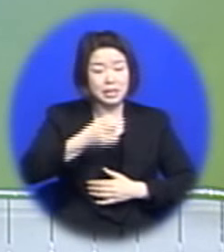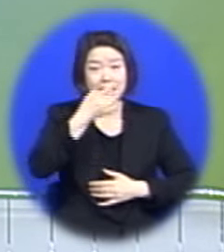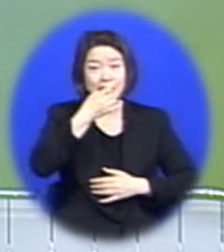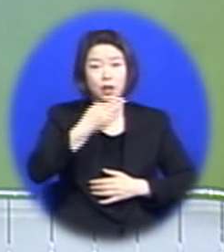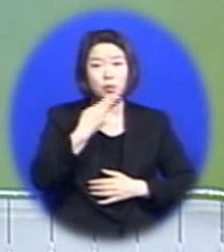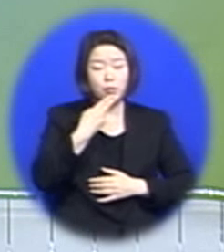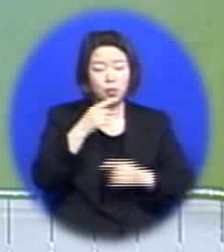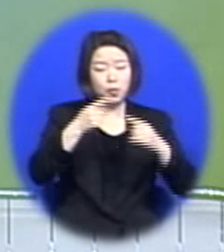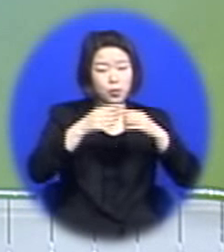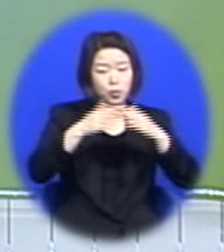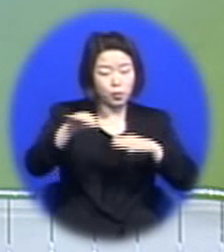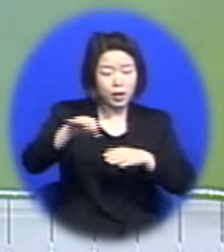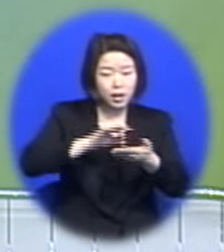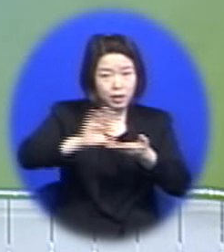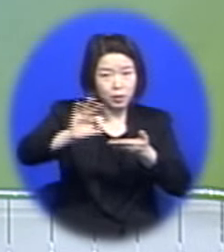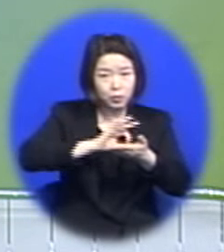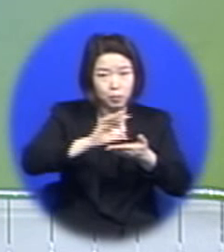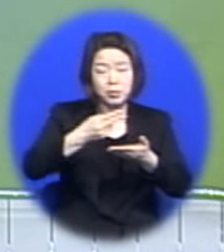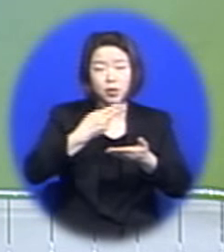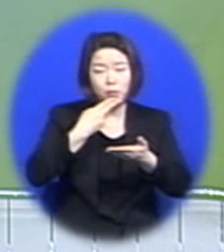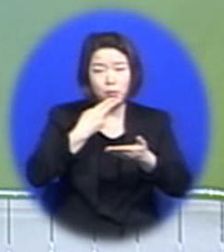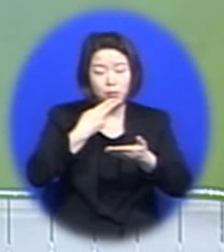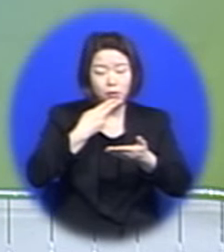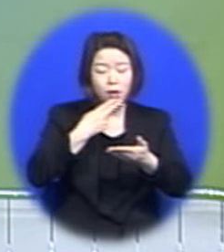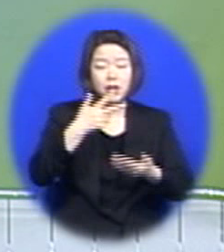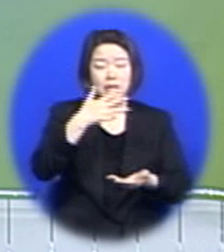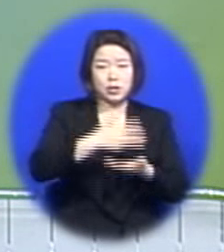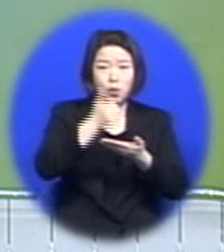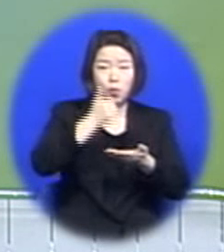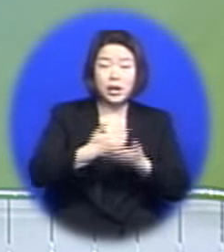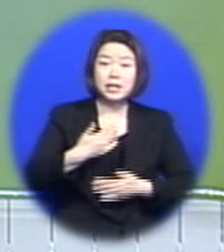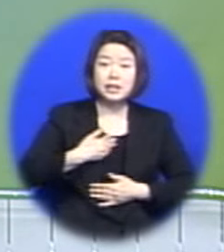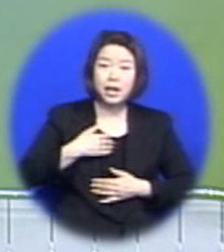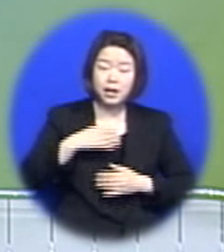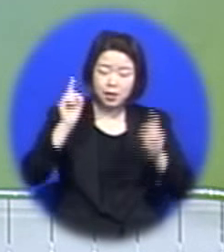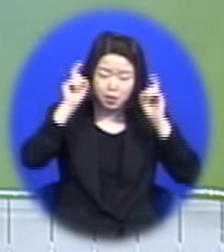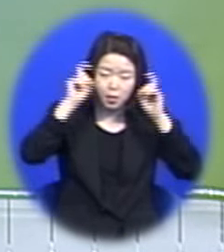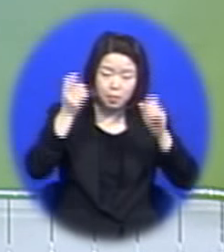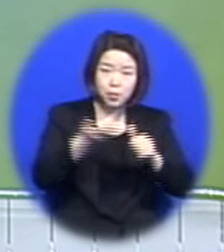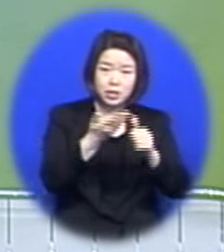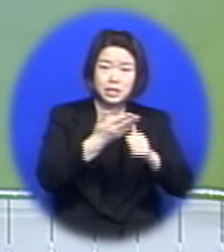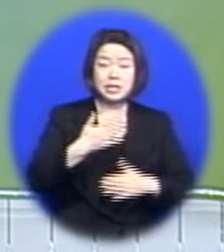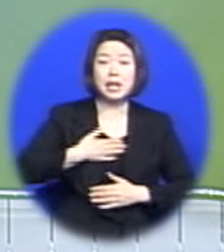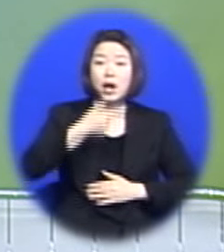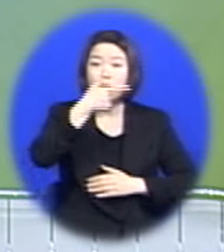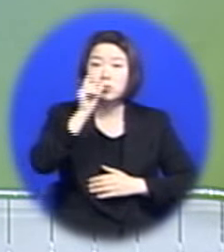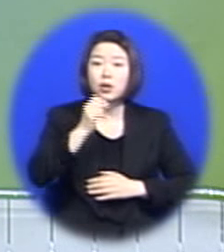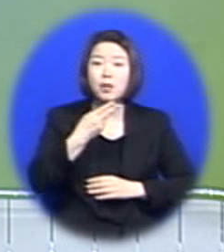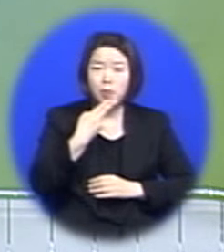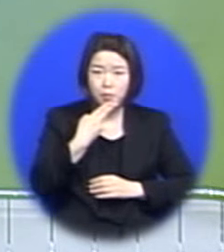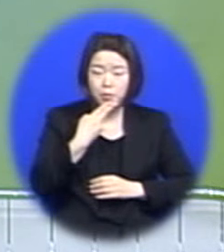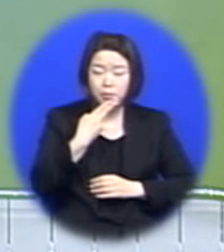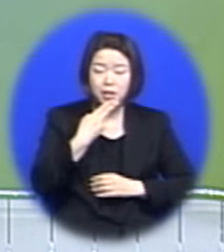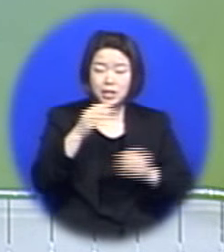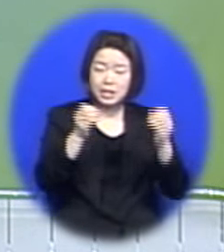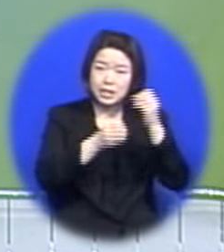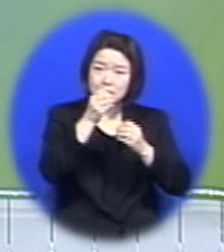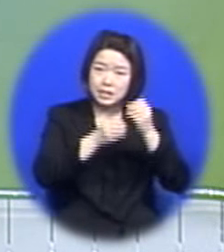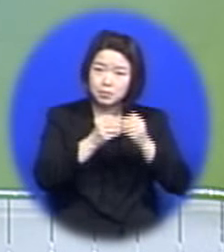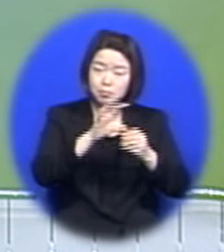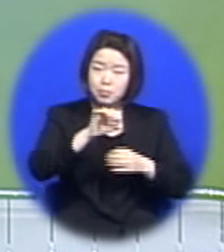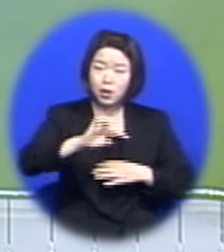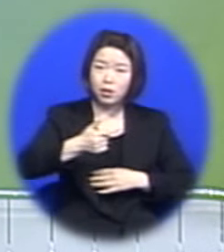그때 여호와는 나의 목자시니 내게 부족함이 없으리로다. 이 시편 말씀이 제 삶의